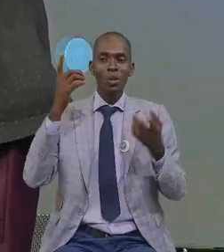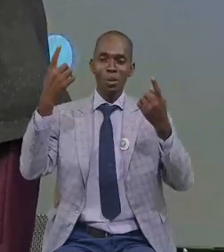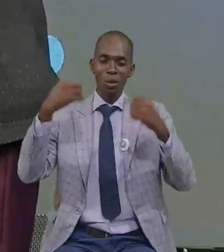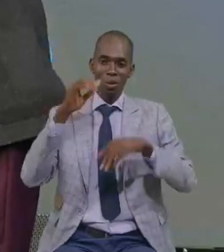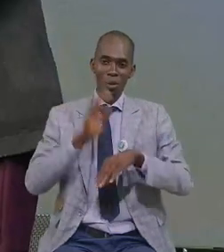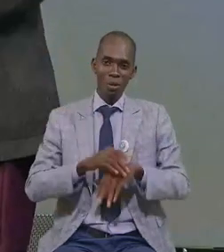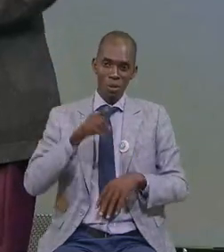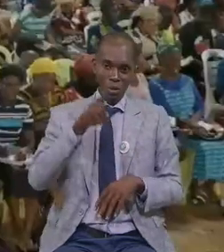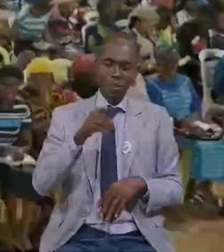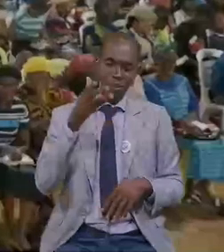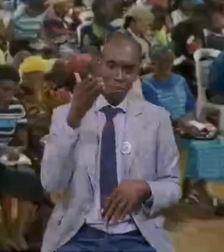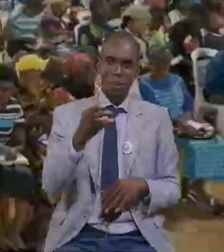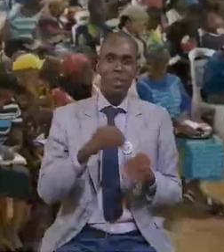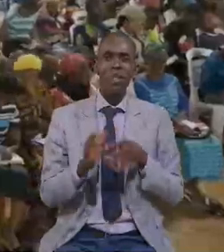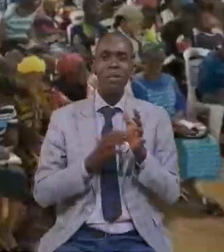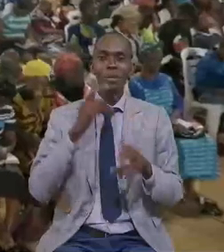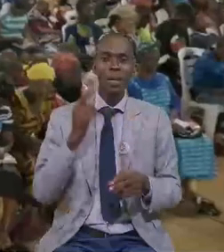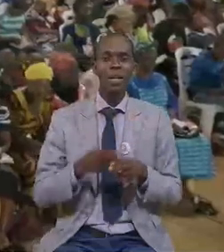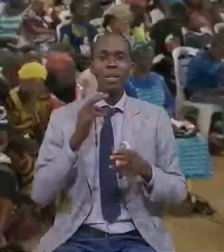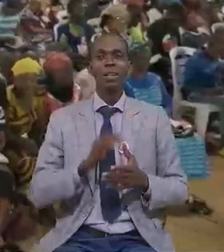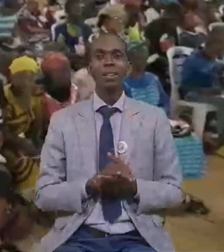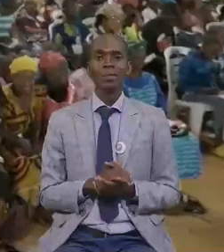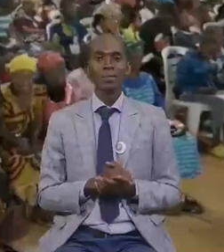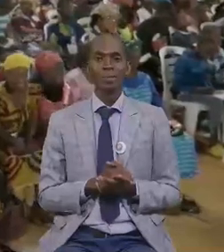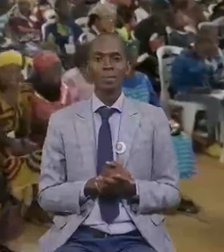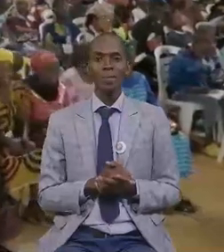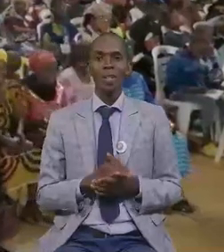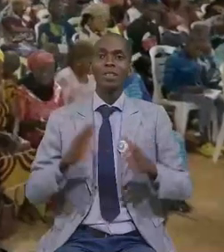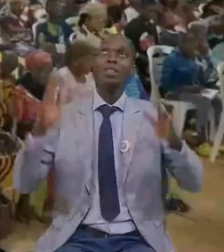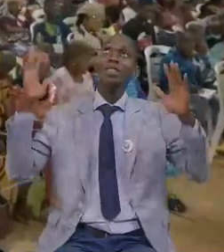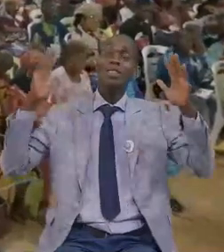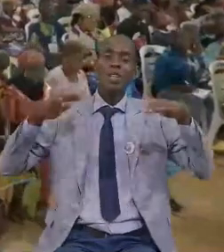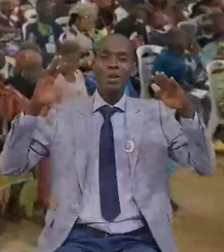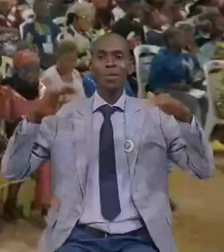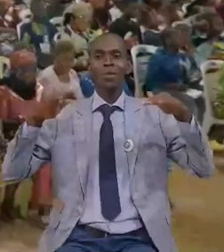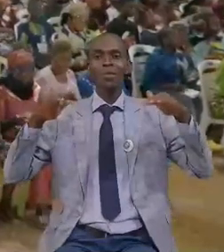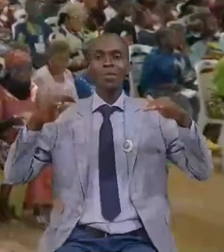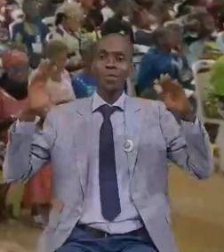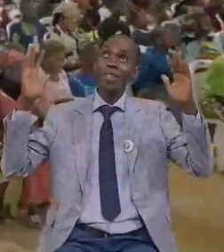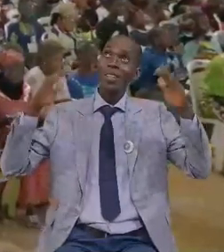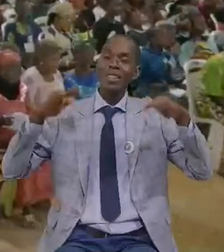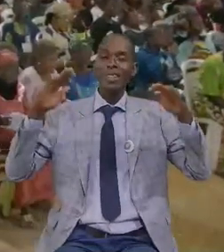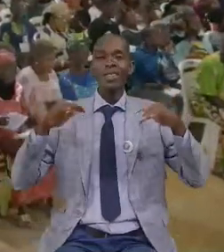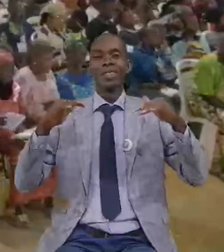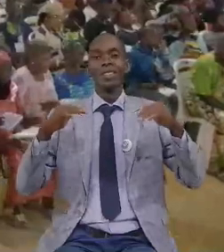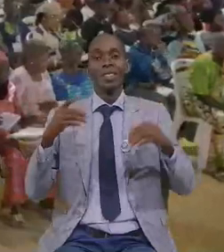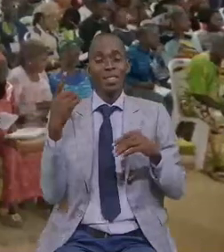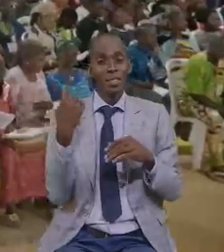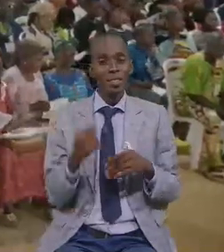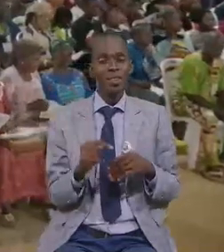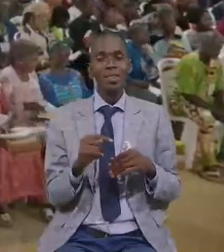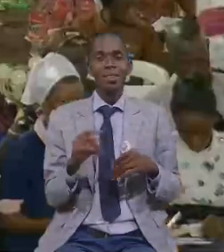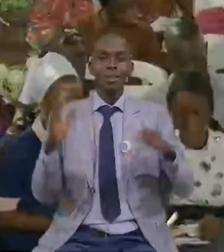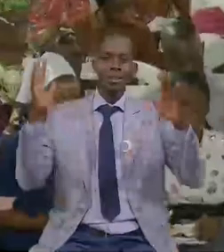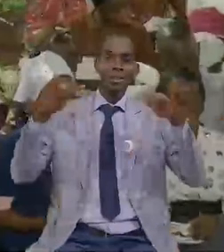sur vous là-bas. La pluie. Les averses. La pluie